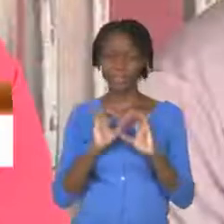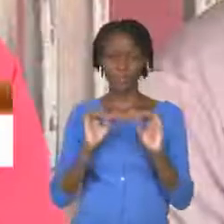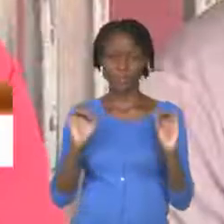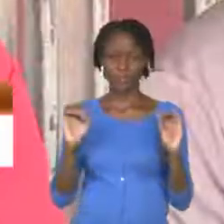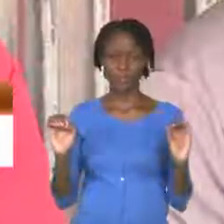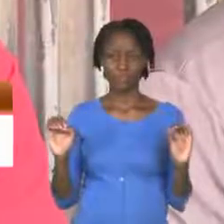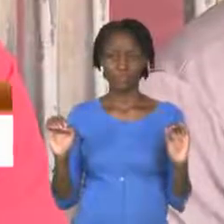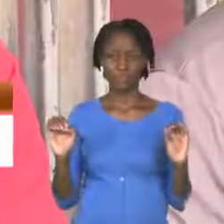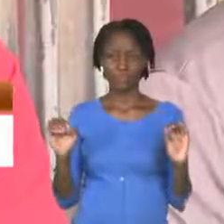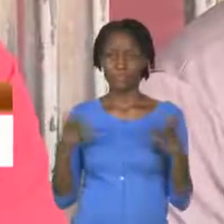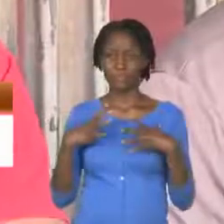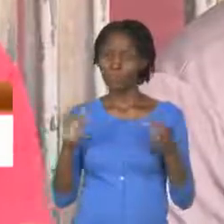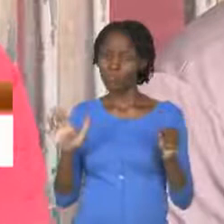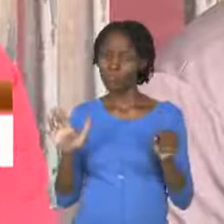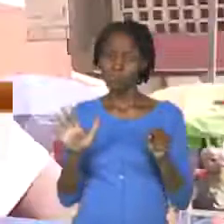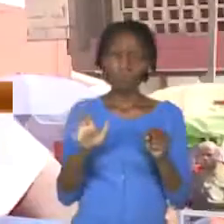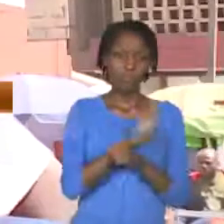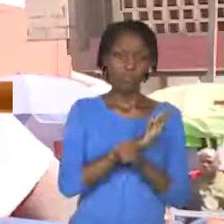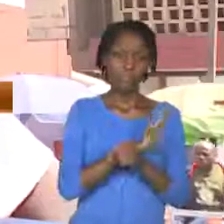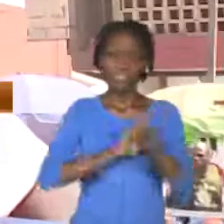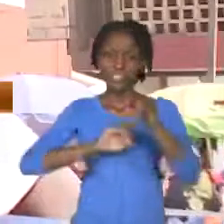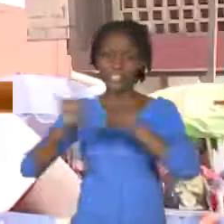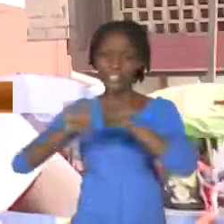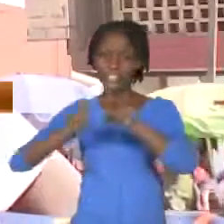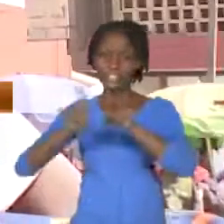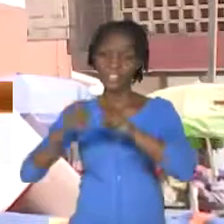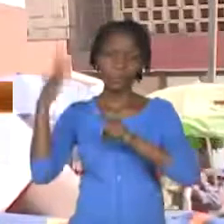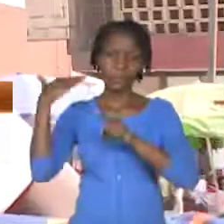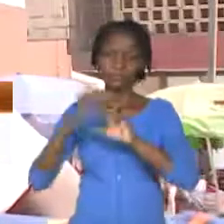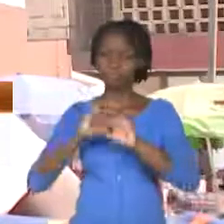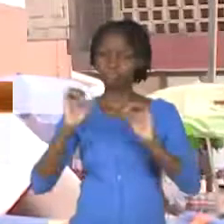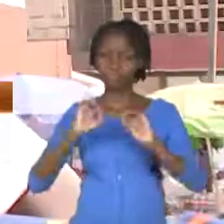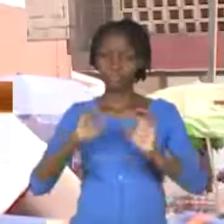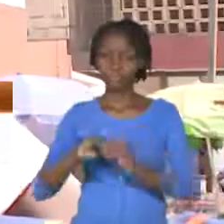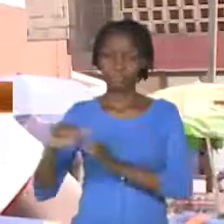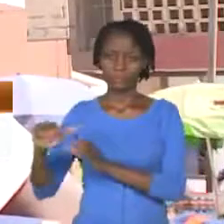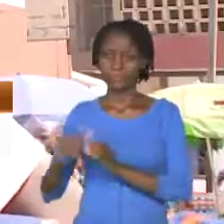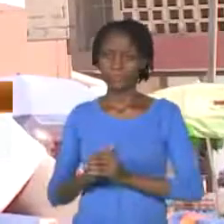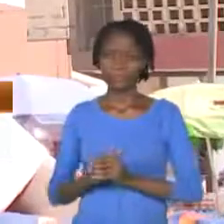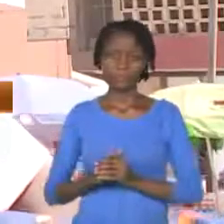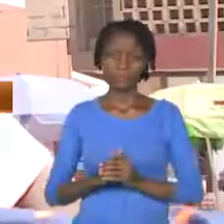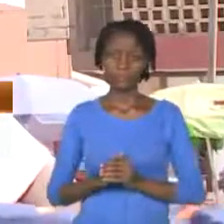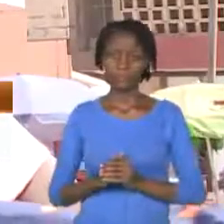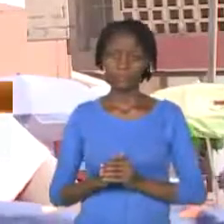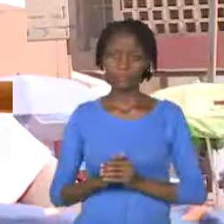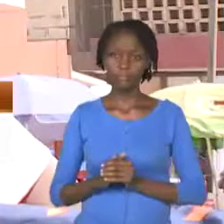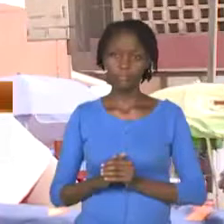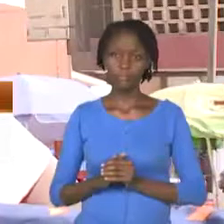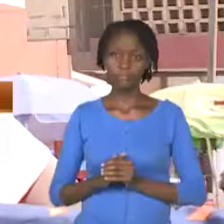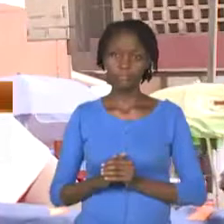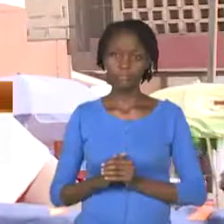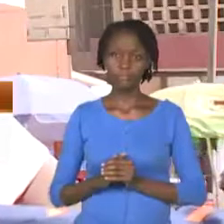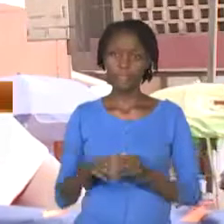usafiri watu hawajaenda wengi kama kawaida. Unajua watu wengi wana kazi, wengi wamepata nafasi ya